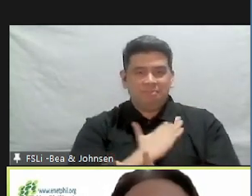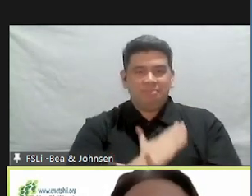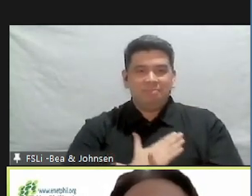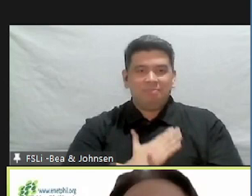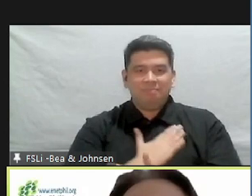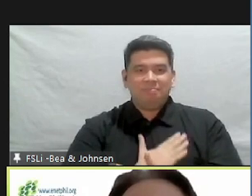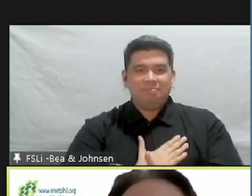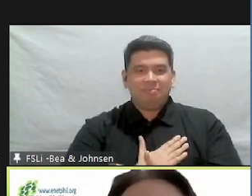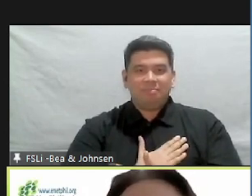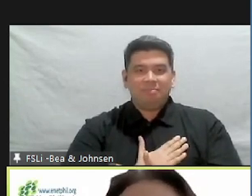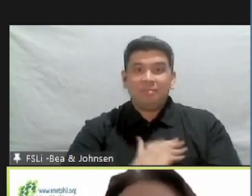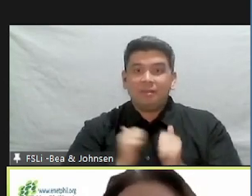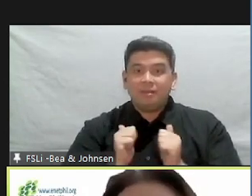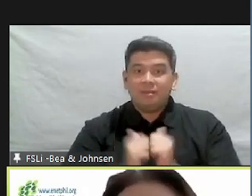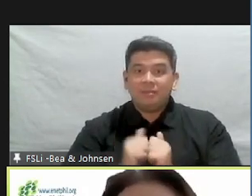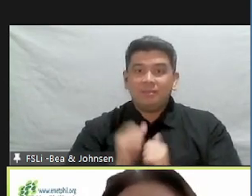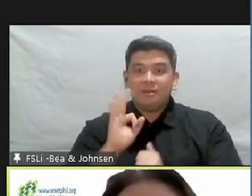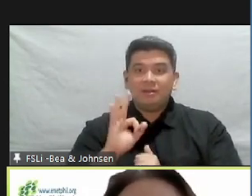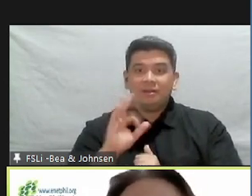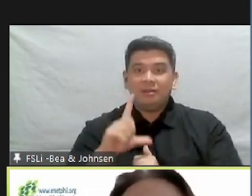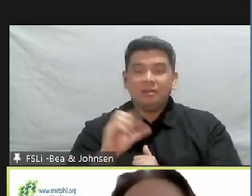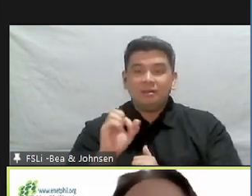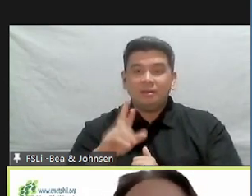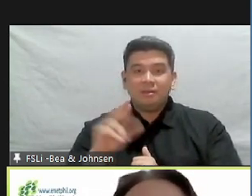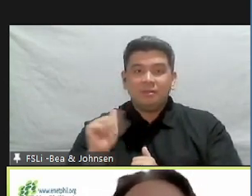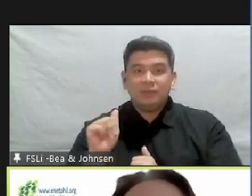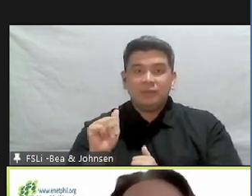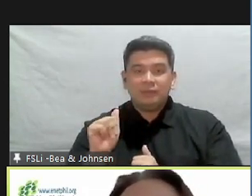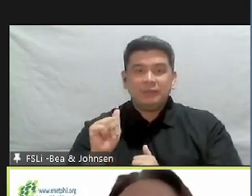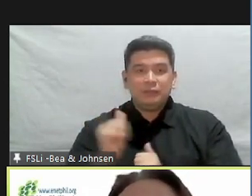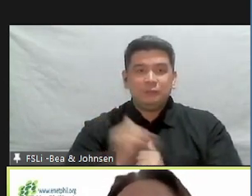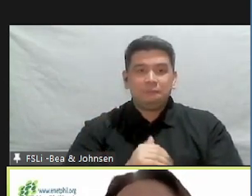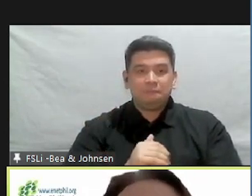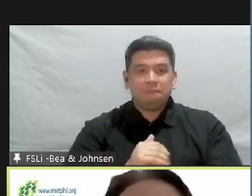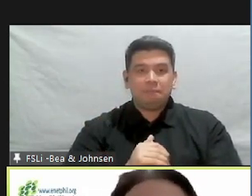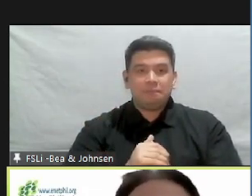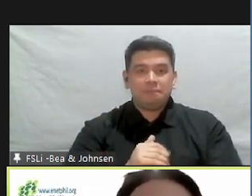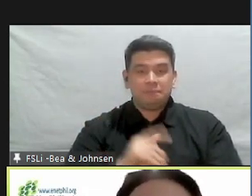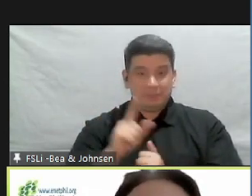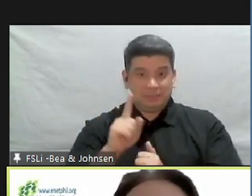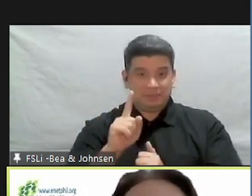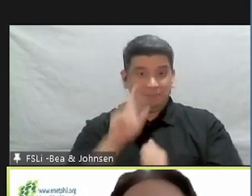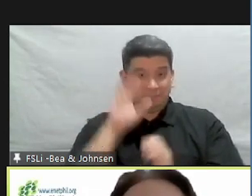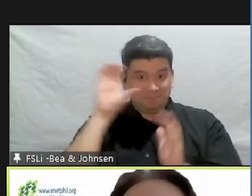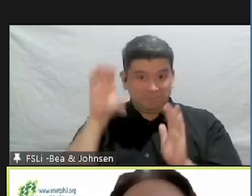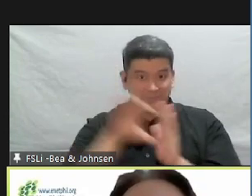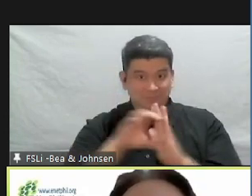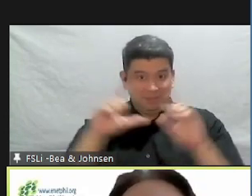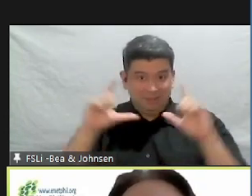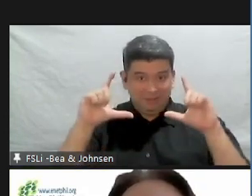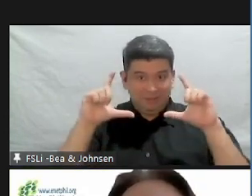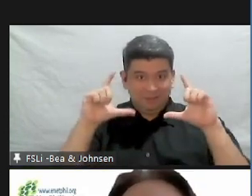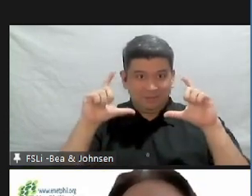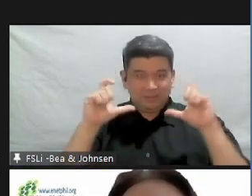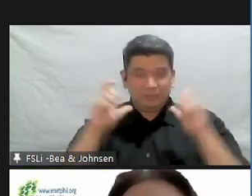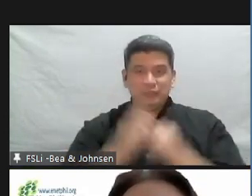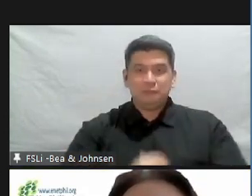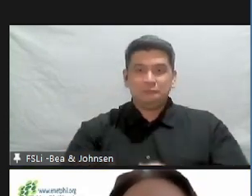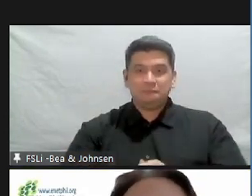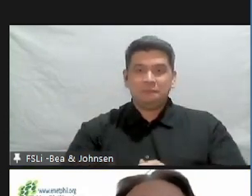kasama ni Ma'am Flora, ang estudyante, makasama kung kakayanin sa isang photo ops, no? Pwede isama